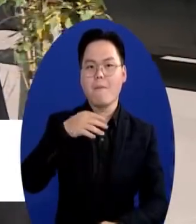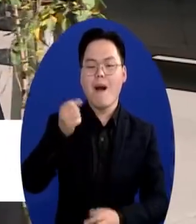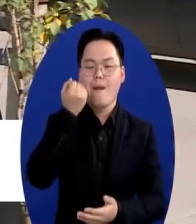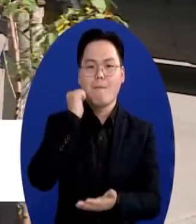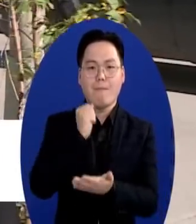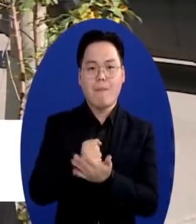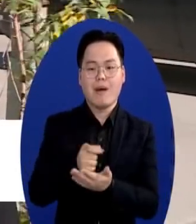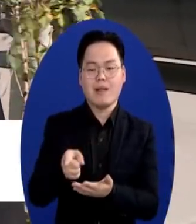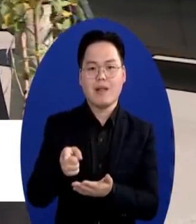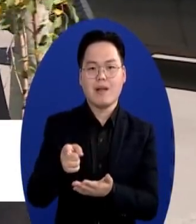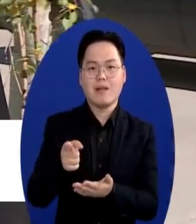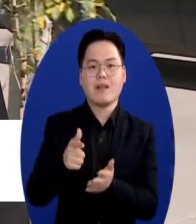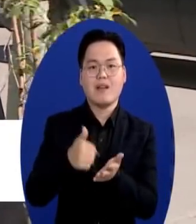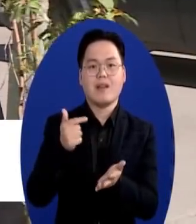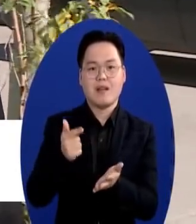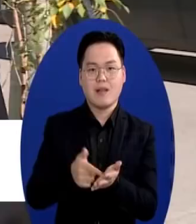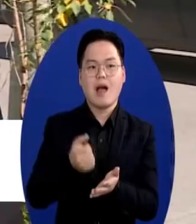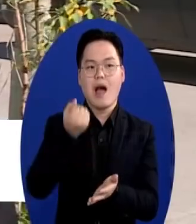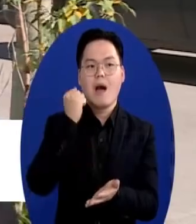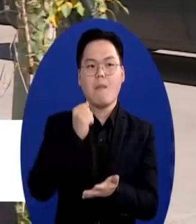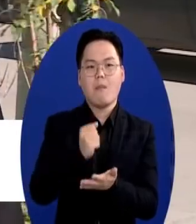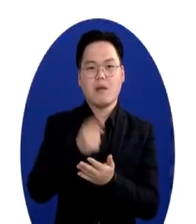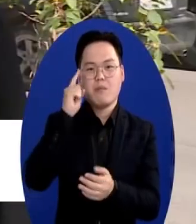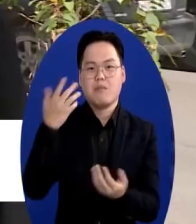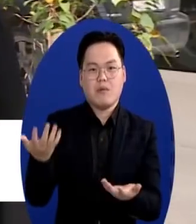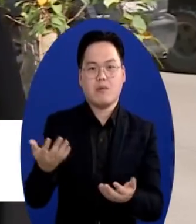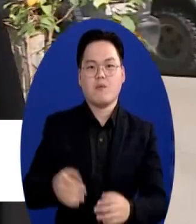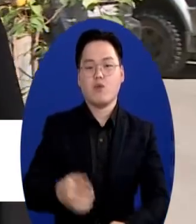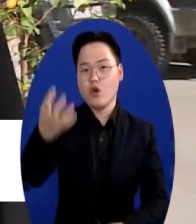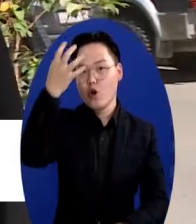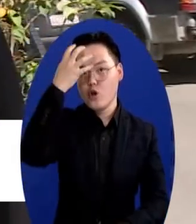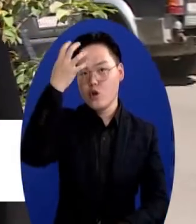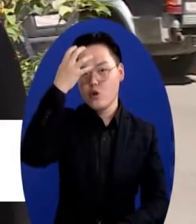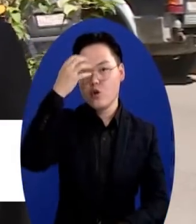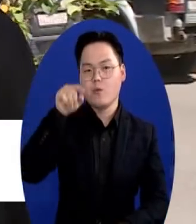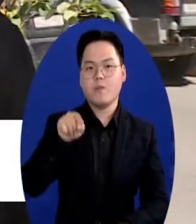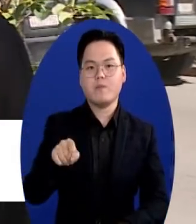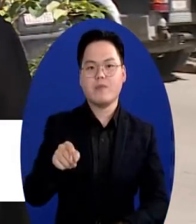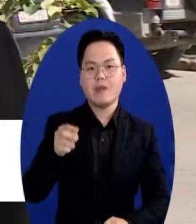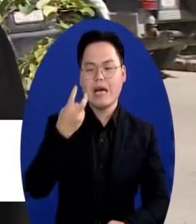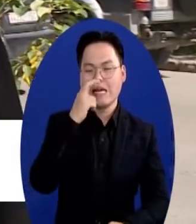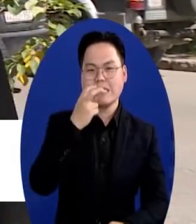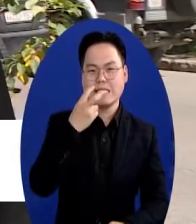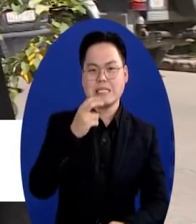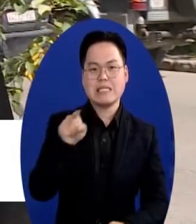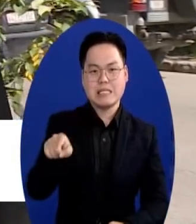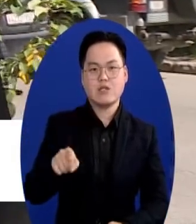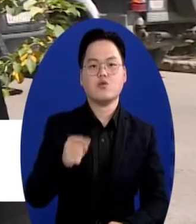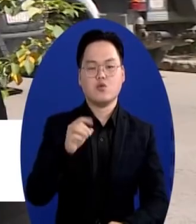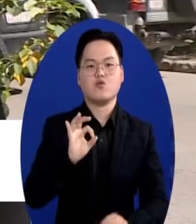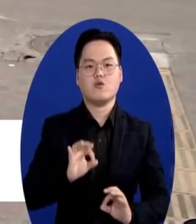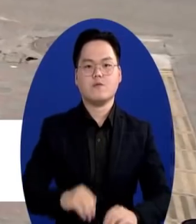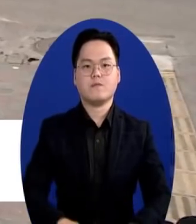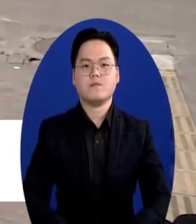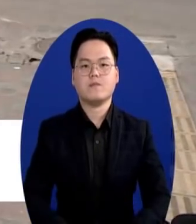тэл гэж ярьдаг шүү. Тэг өннө баталгаатай удаагаар нь мэдэхгүй шүү. Төр одоо хяналтандаа давжуулал зүгээр баха